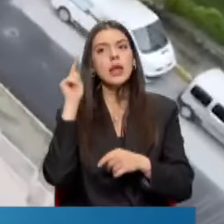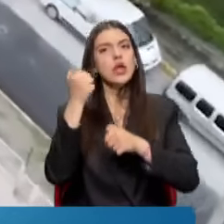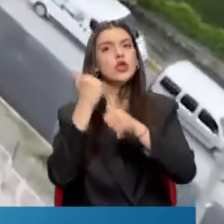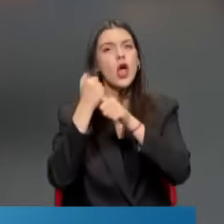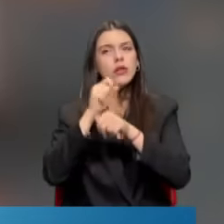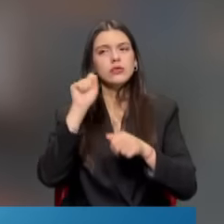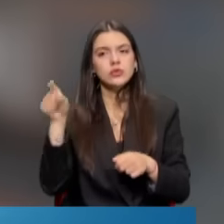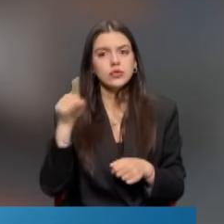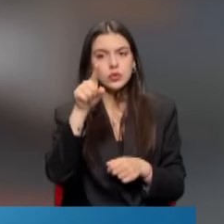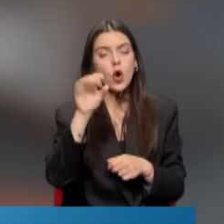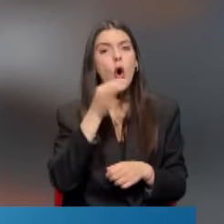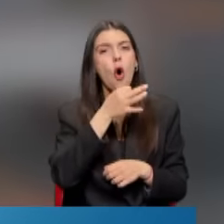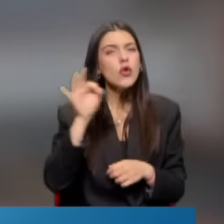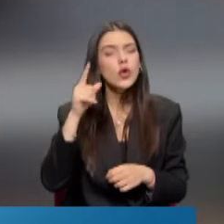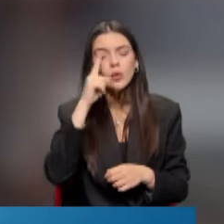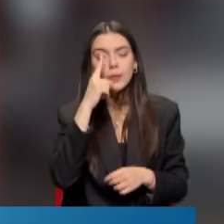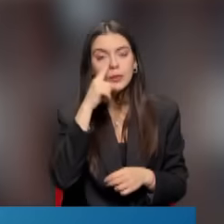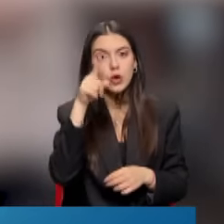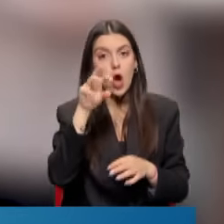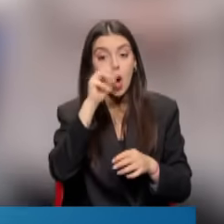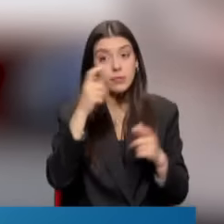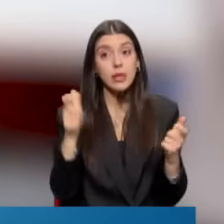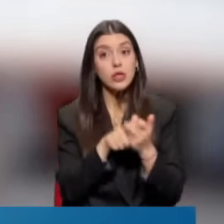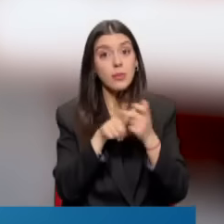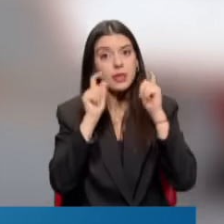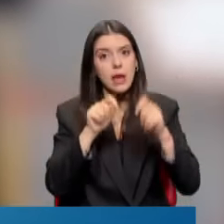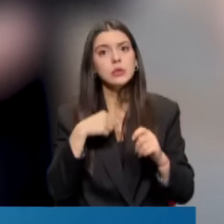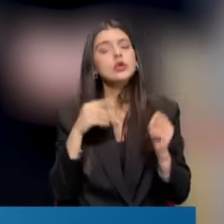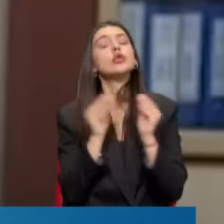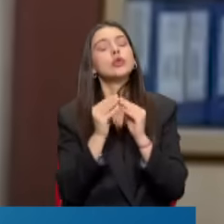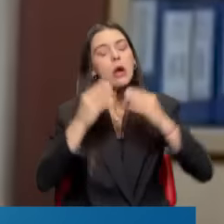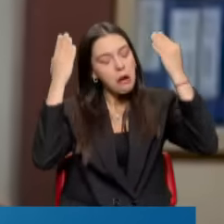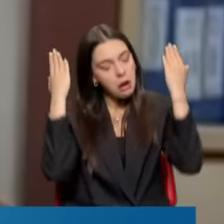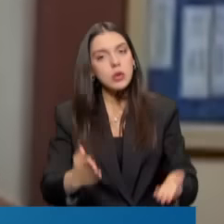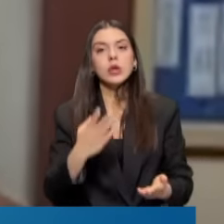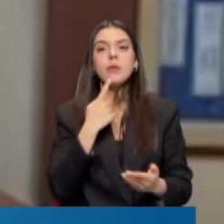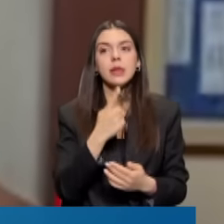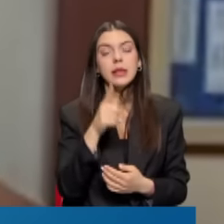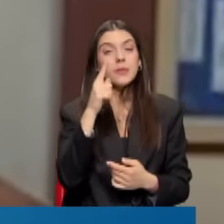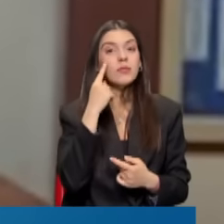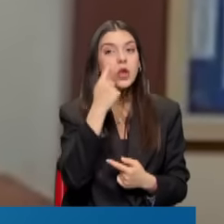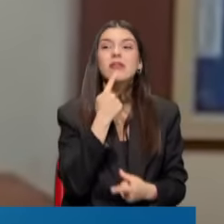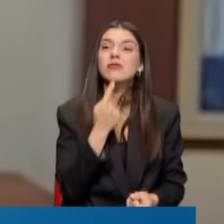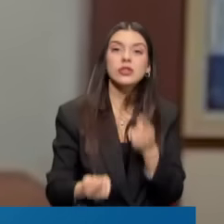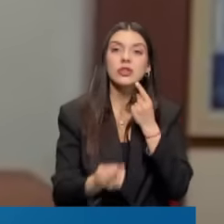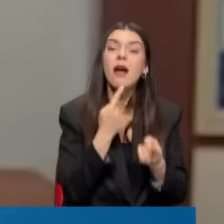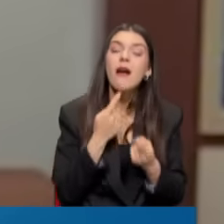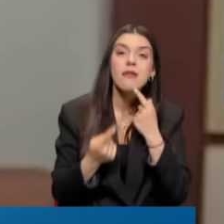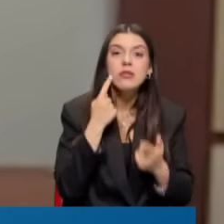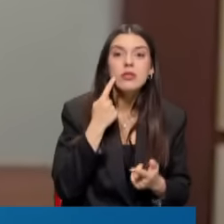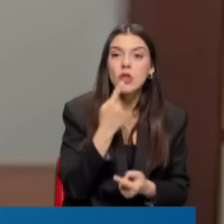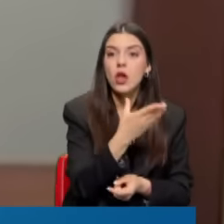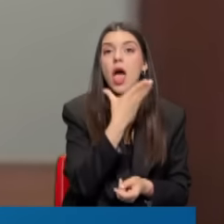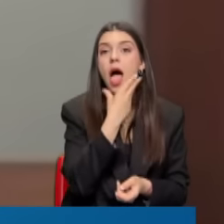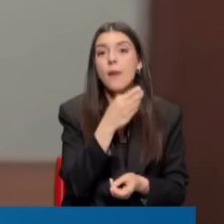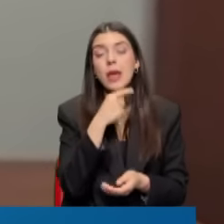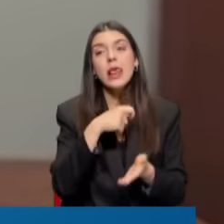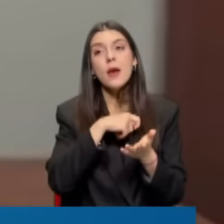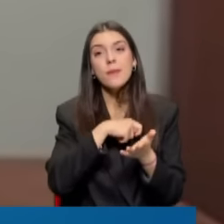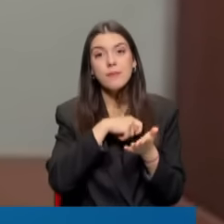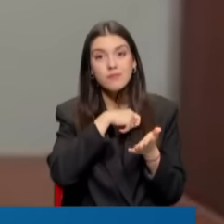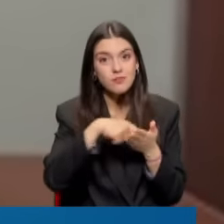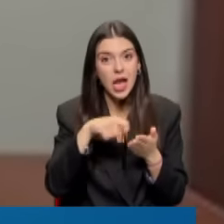mha Öğretmenlerle yaptığı toplantıda Suçunu kabul etti iddiaya göre şikayetleri emekli maaşı haczedilemeyeceği için